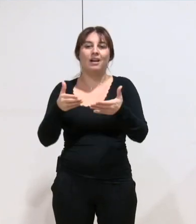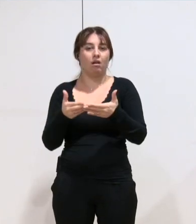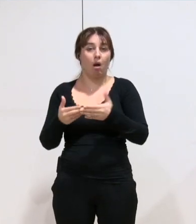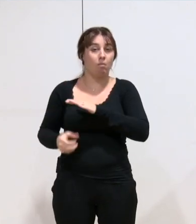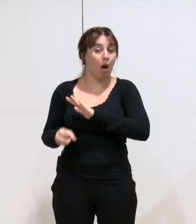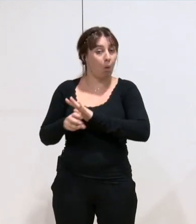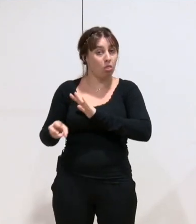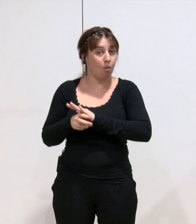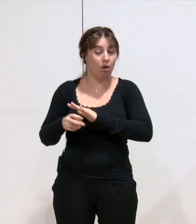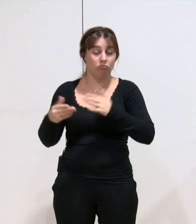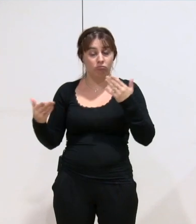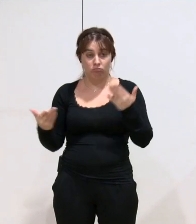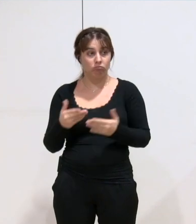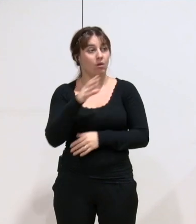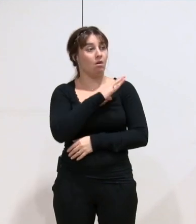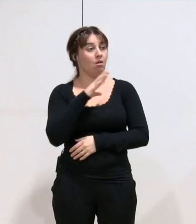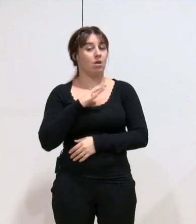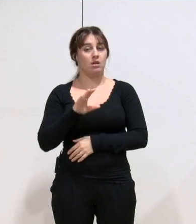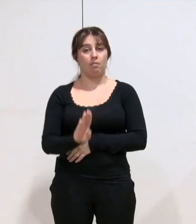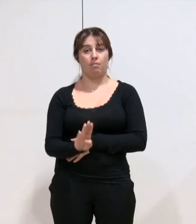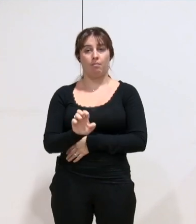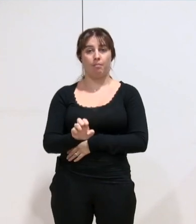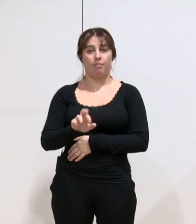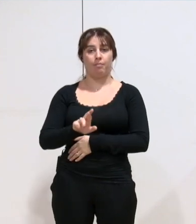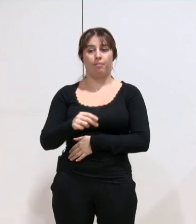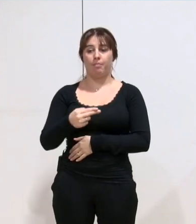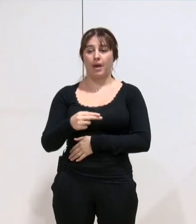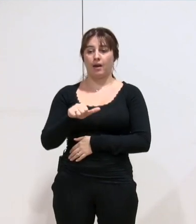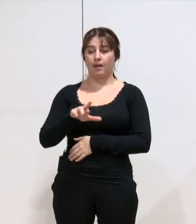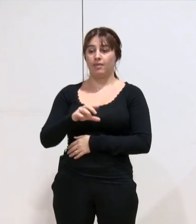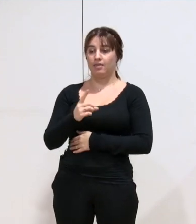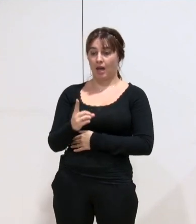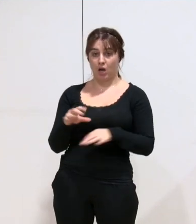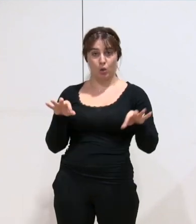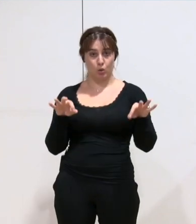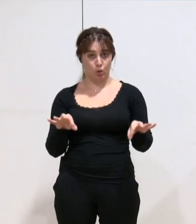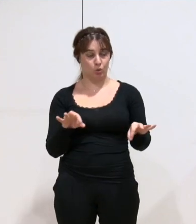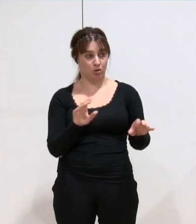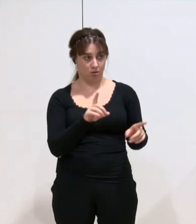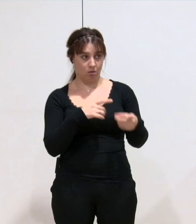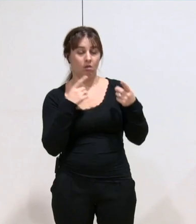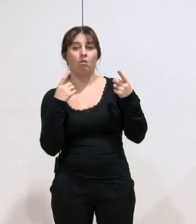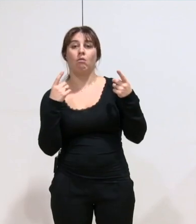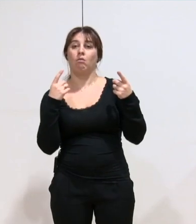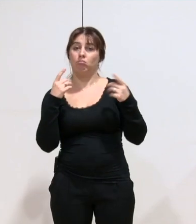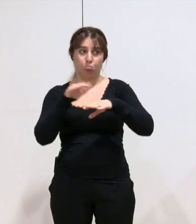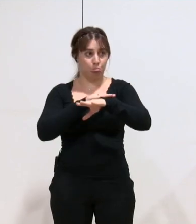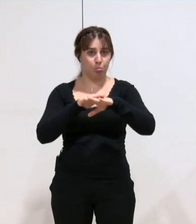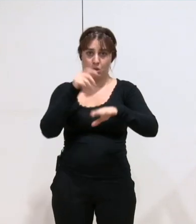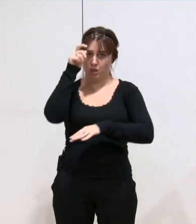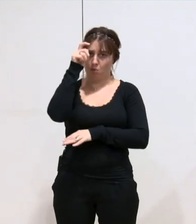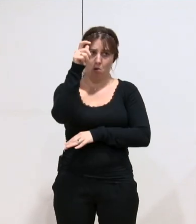rappelé Corinne Bernard, à savoir que ça s'intègre dans une politique cohérente autour